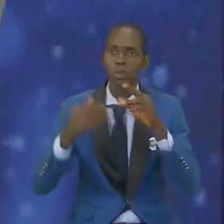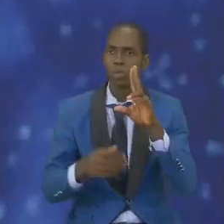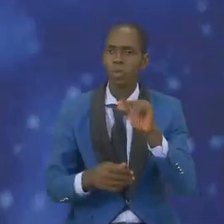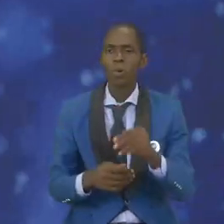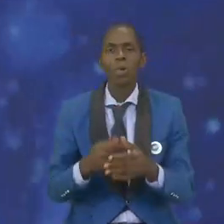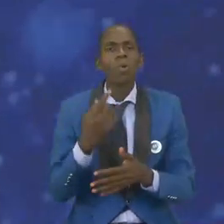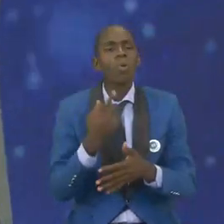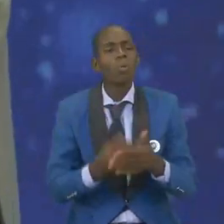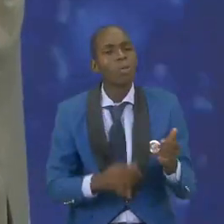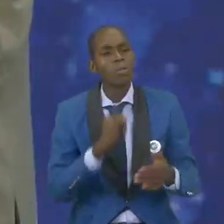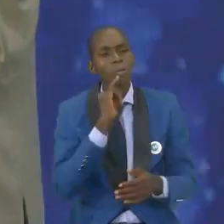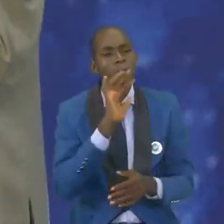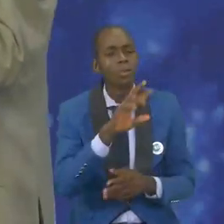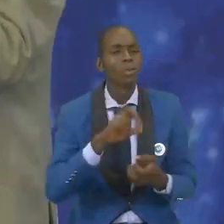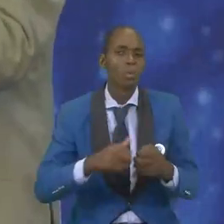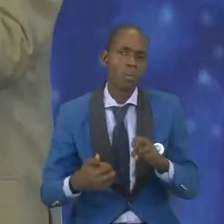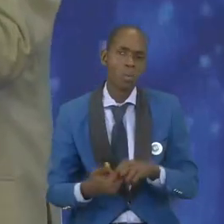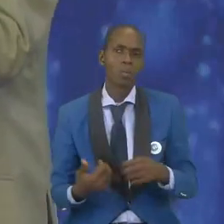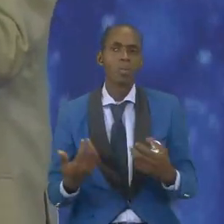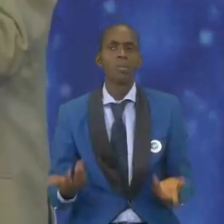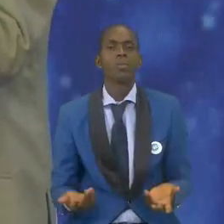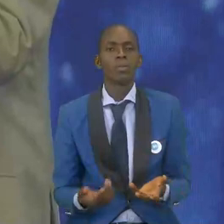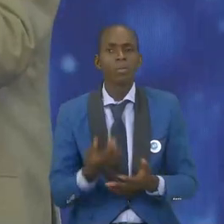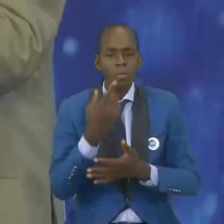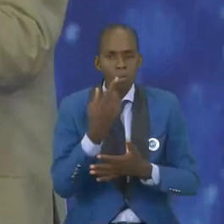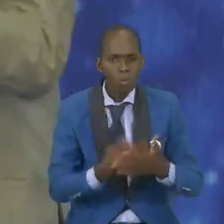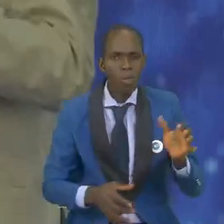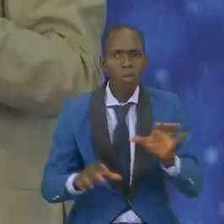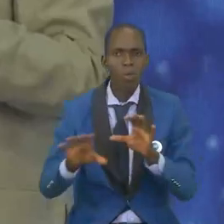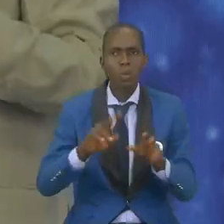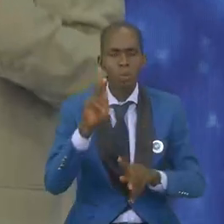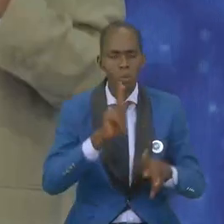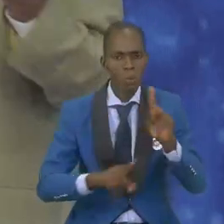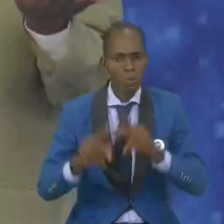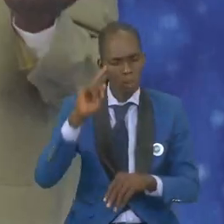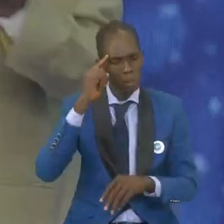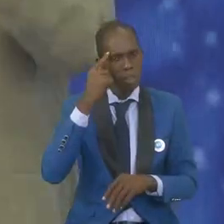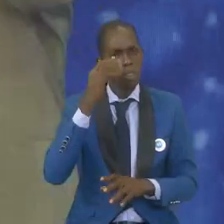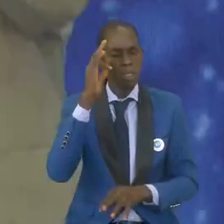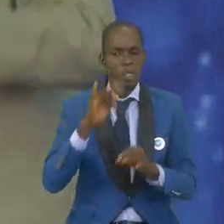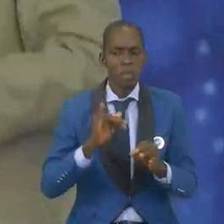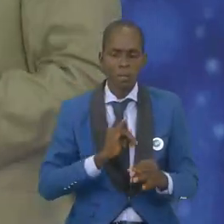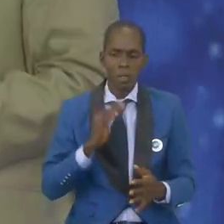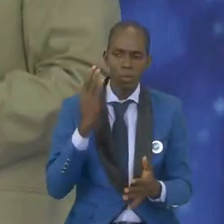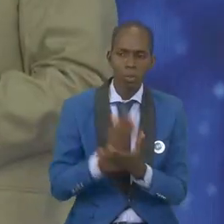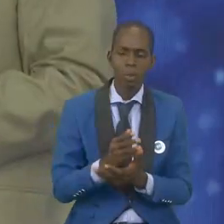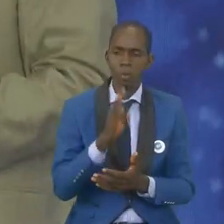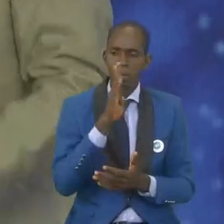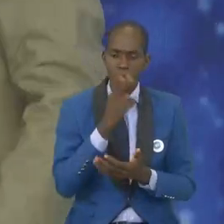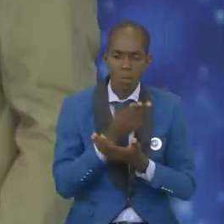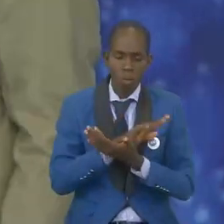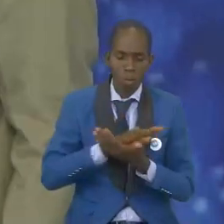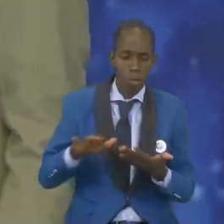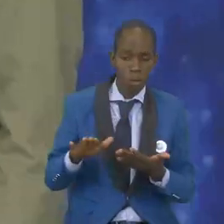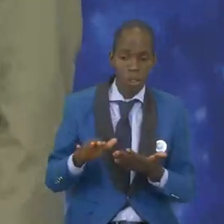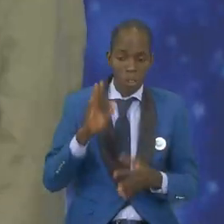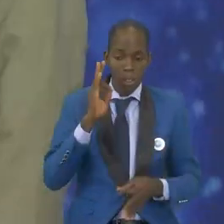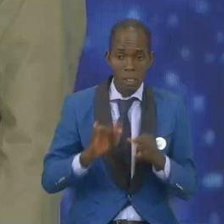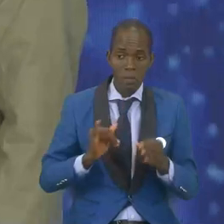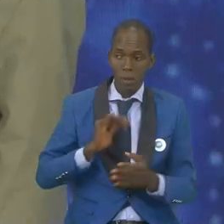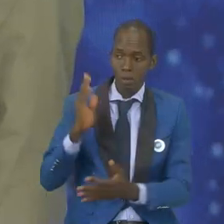aucunement contre qui que ce soit. Alors, quel est le problème? Pourquoi est-ce que les gens pensent, « Ah, si je l'arrête